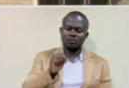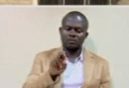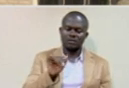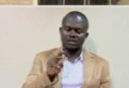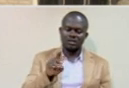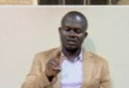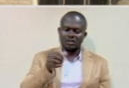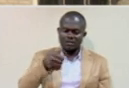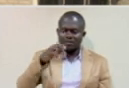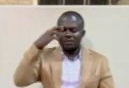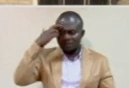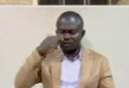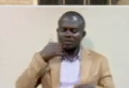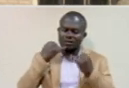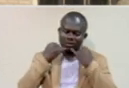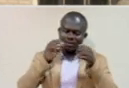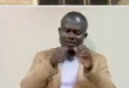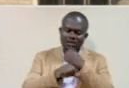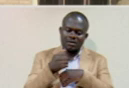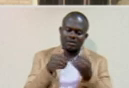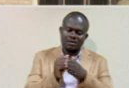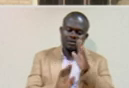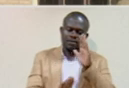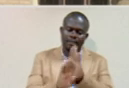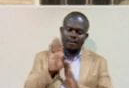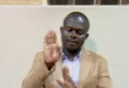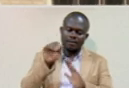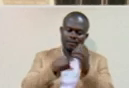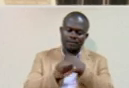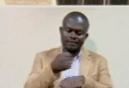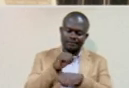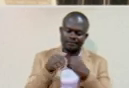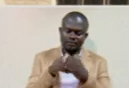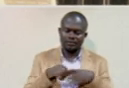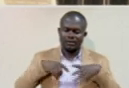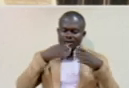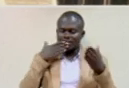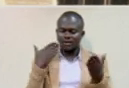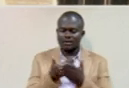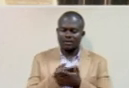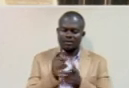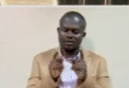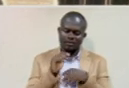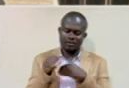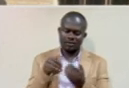Nibyo twabibutsaga tubabwira yuko ibikorwa by'iterambere, ibikorwa by'imibereho myiza